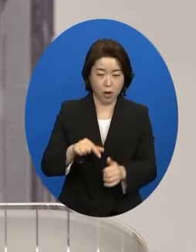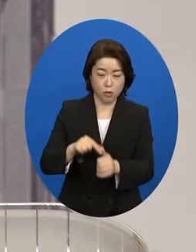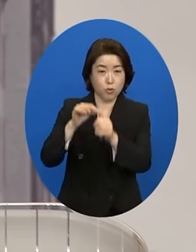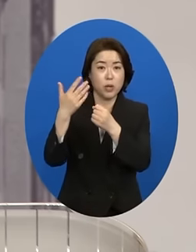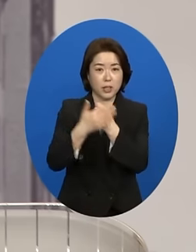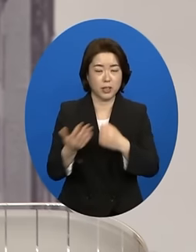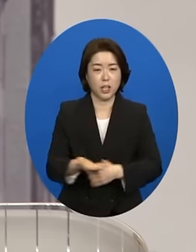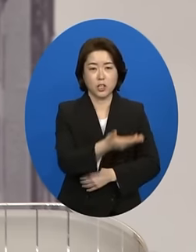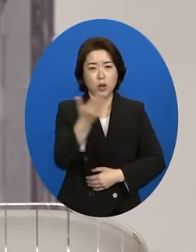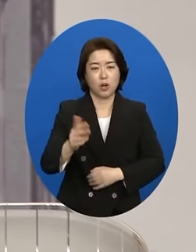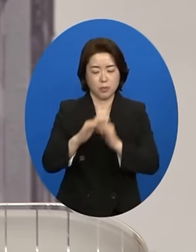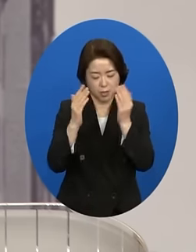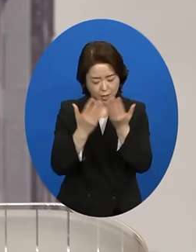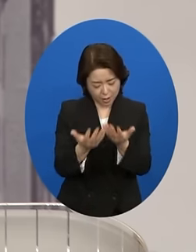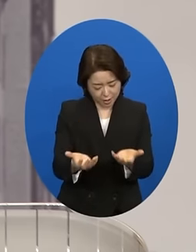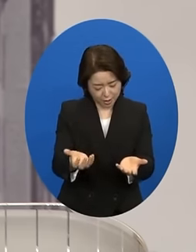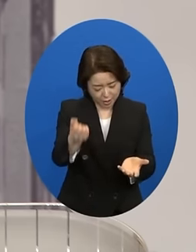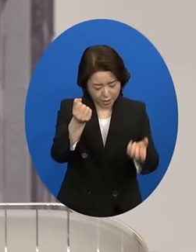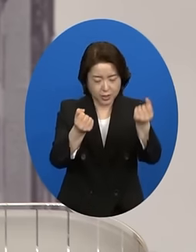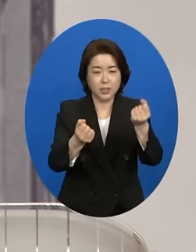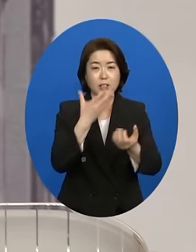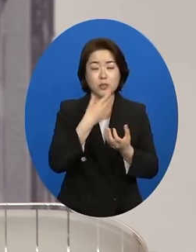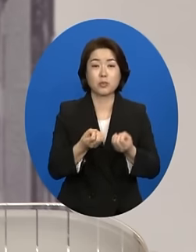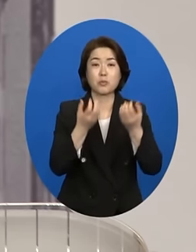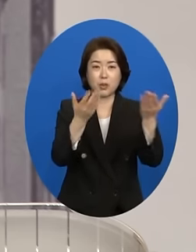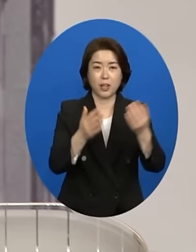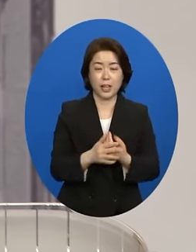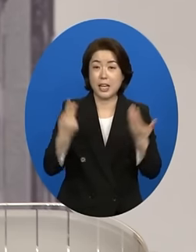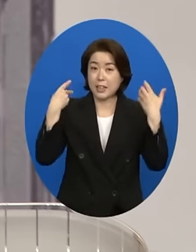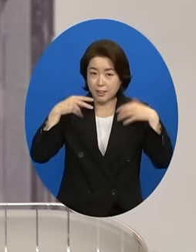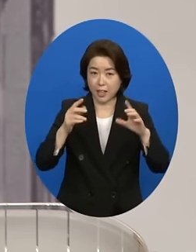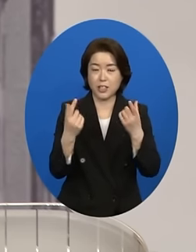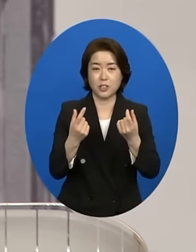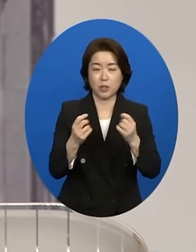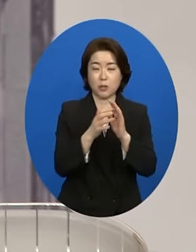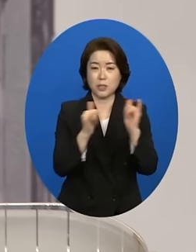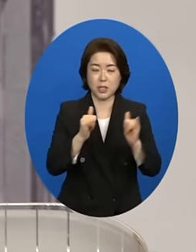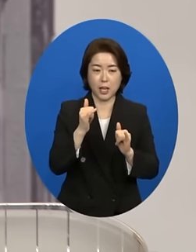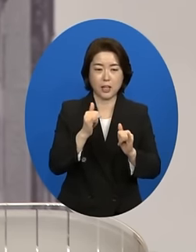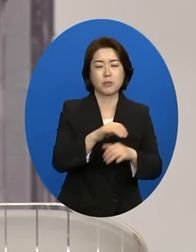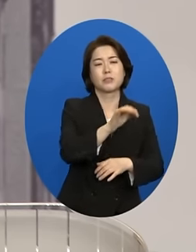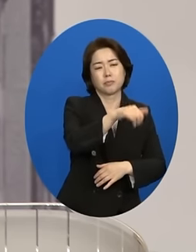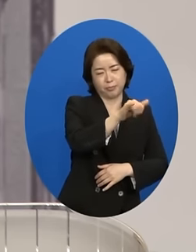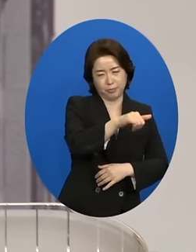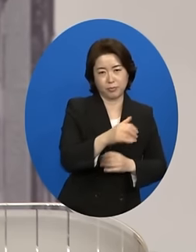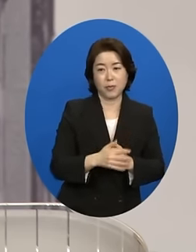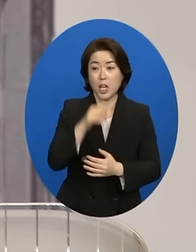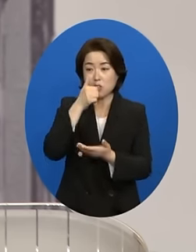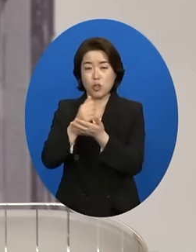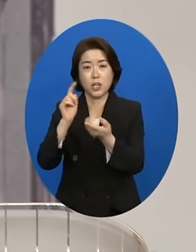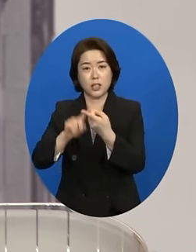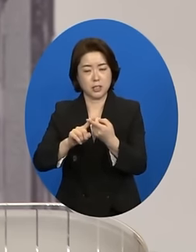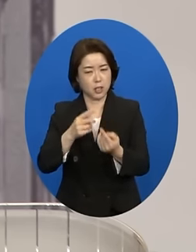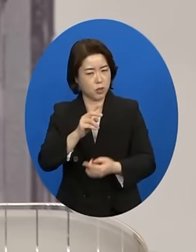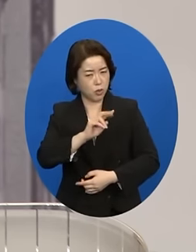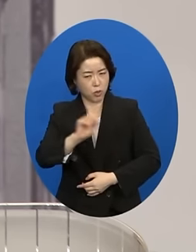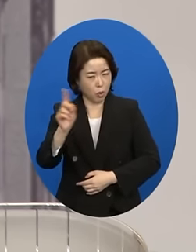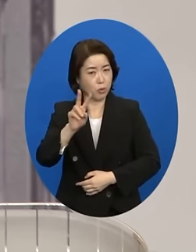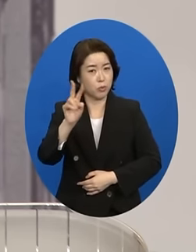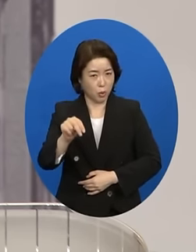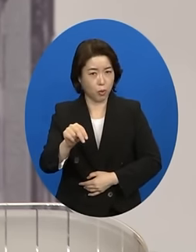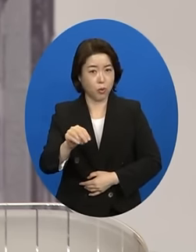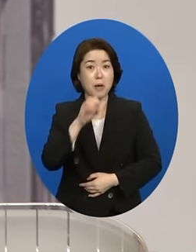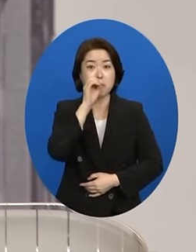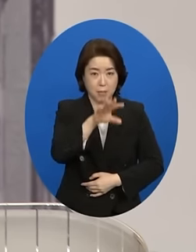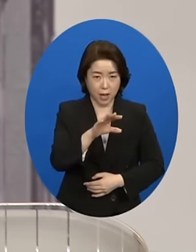은혜가 여러분들에게 있기를 축복합니다. 또한 다니엘처럼 사람을 긍정하고 죄에 대해서는 아니라고 하면서